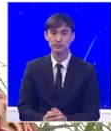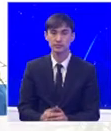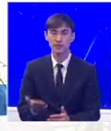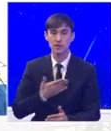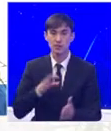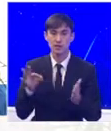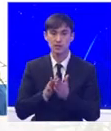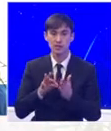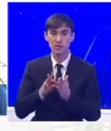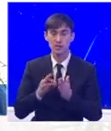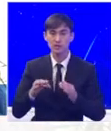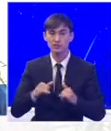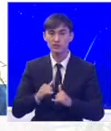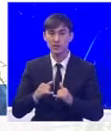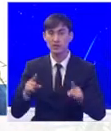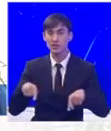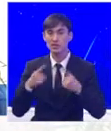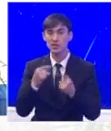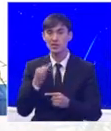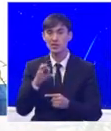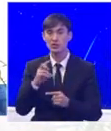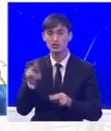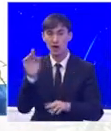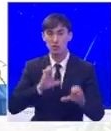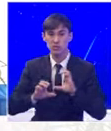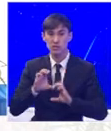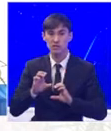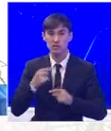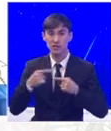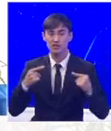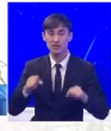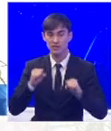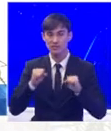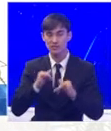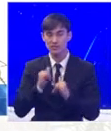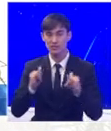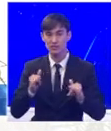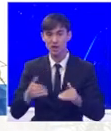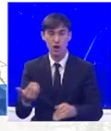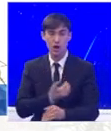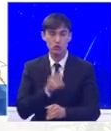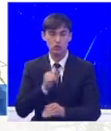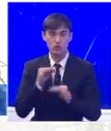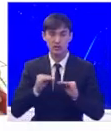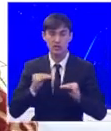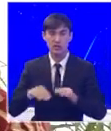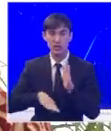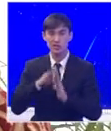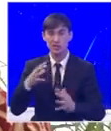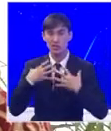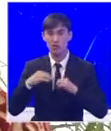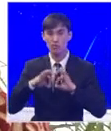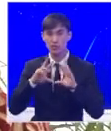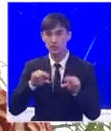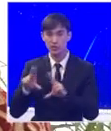Моя цель – создать инклюзивную программу обучения для детей, страдающих различными отклонениями в физическом развитии. Хочу, чтобы ребята росли здоровыми и счастливыми.